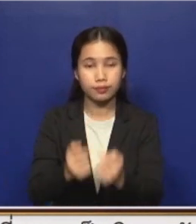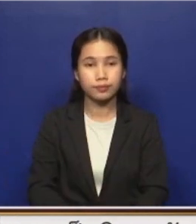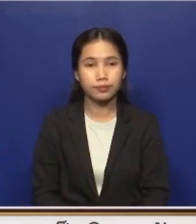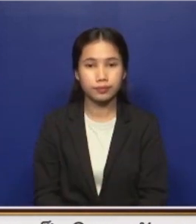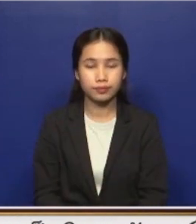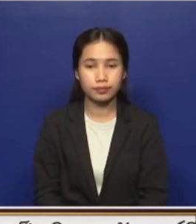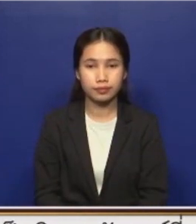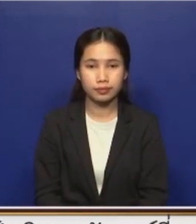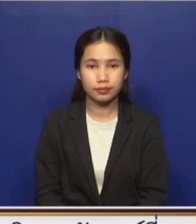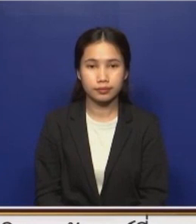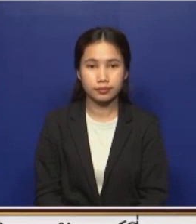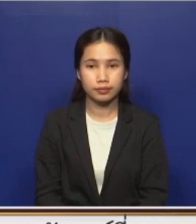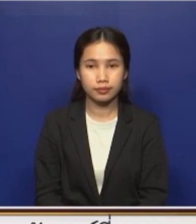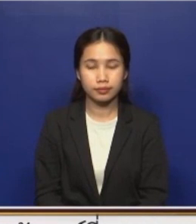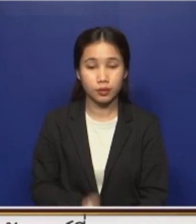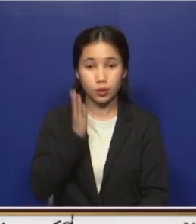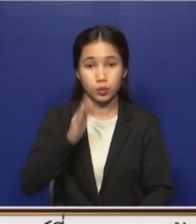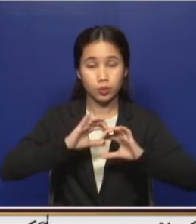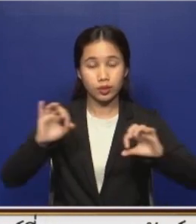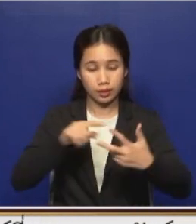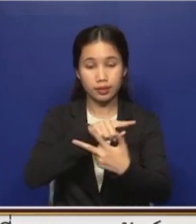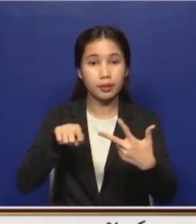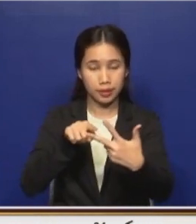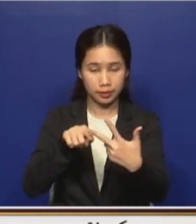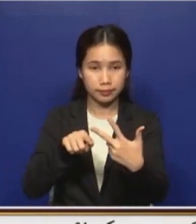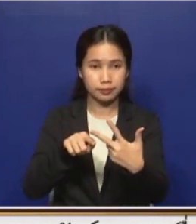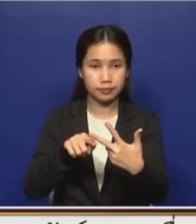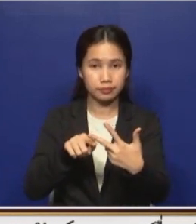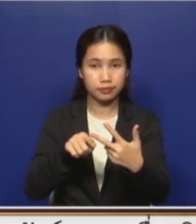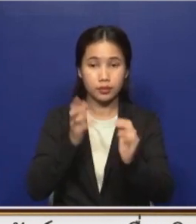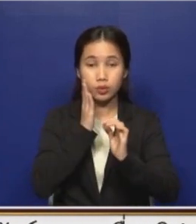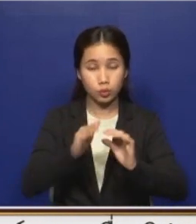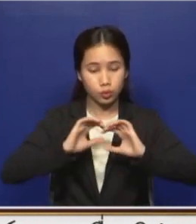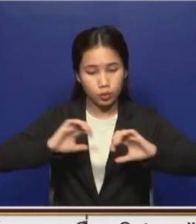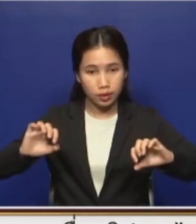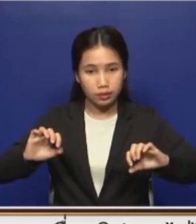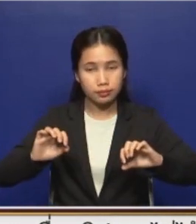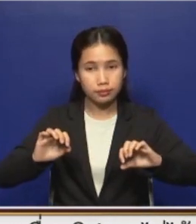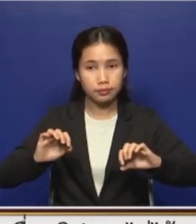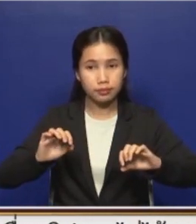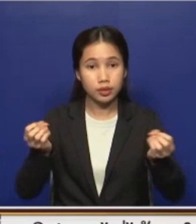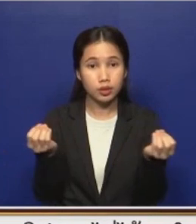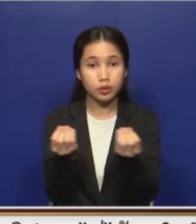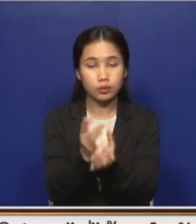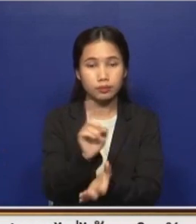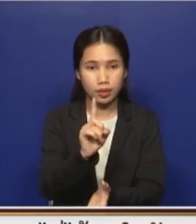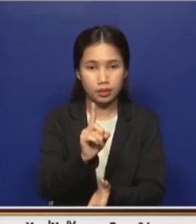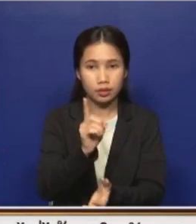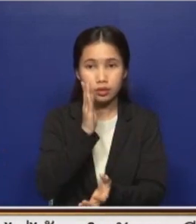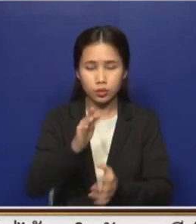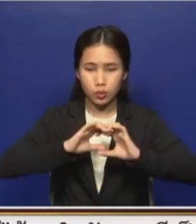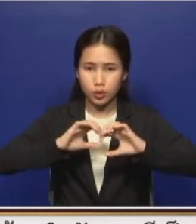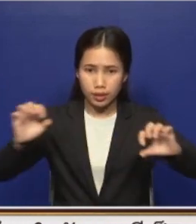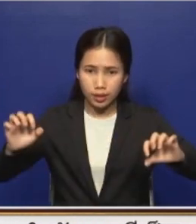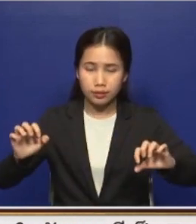ราส่วนหนึ่งคือตลาดจีนฮะตลาดไต้หวันตลาดฮ่องกงตลาดอื่นๆอีกเยอะฮะคนชอบกินทุเรียนไทยฮะหมอนทองขึ้น